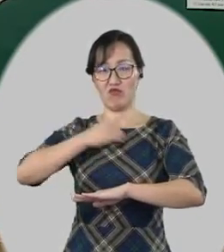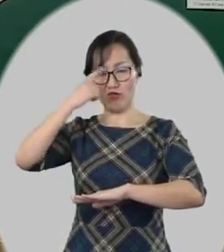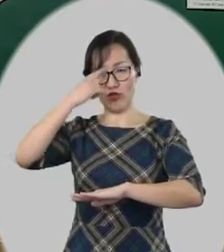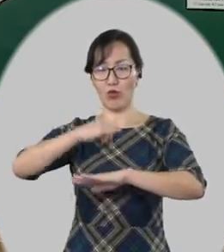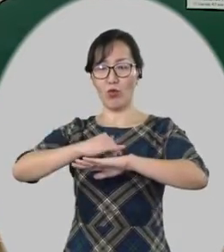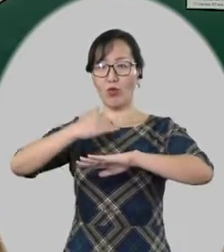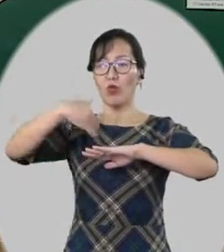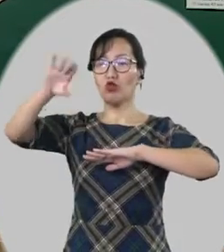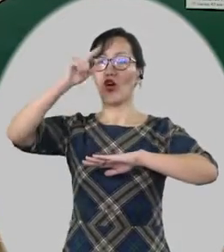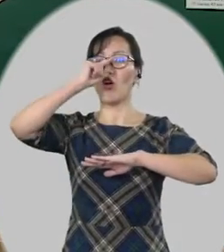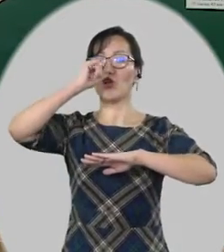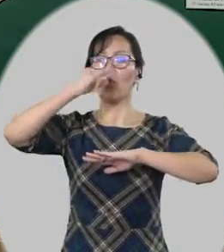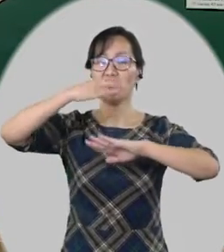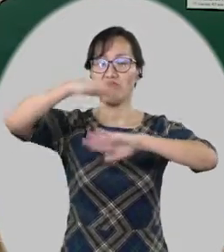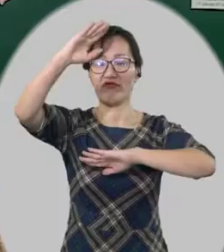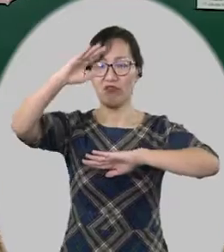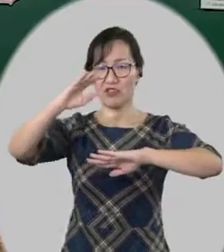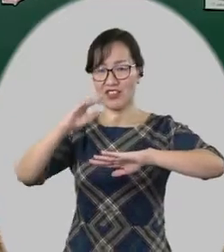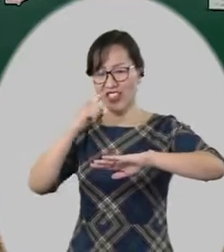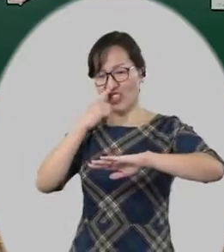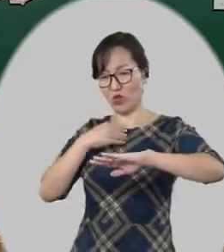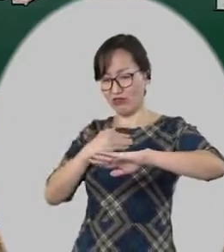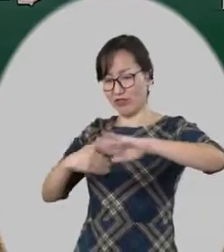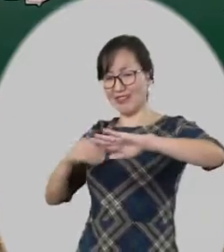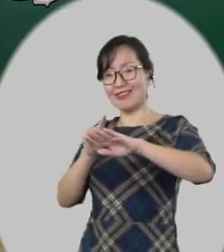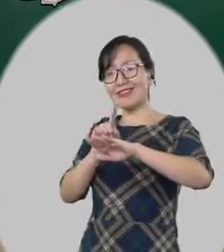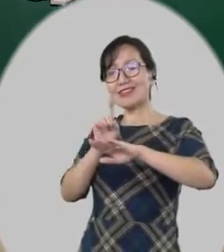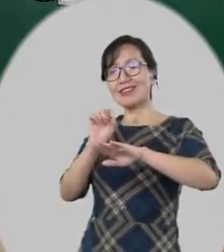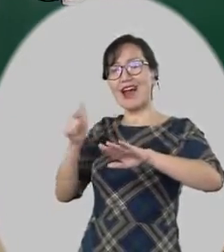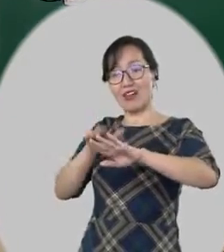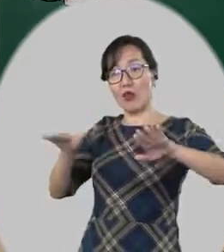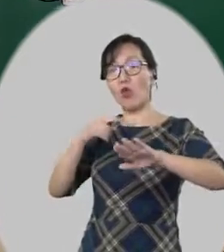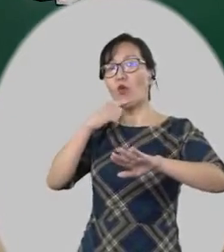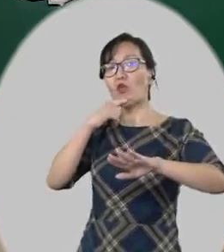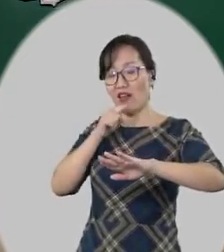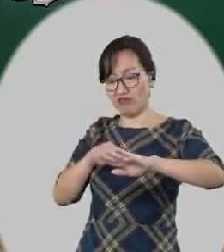бусад улсаас ялгах, зааглах хилийн зурус байна.